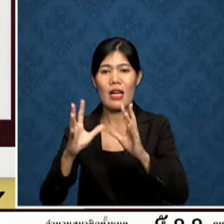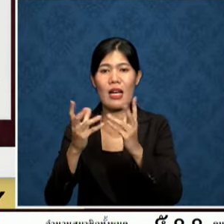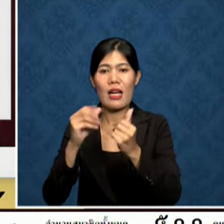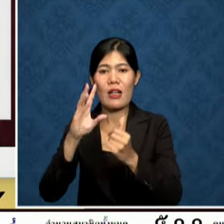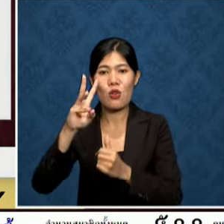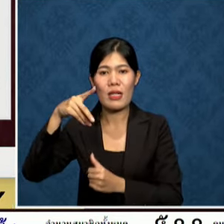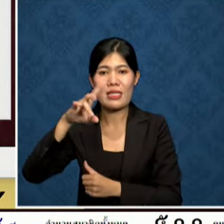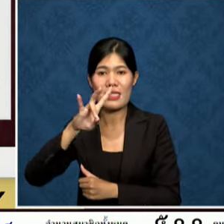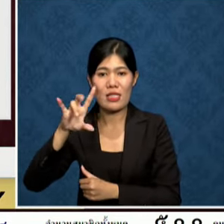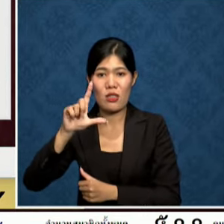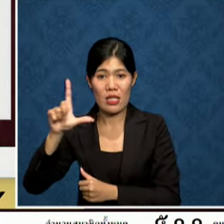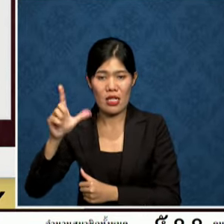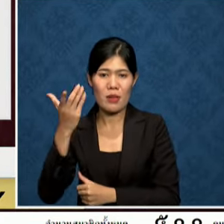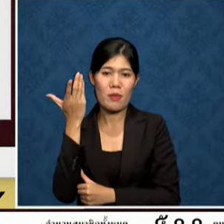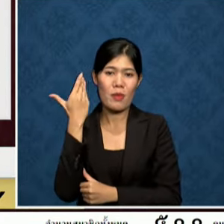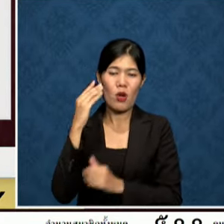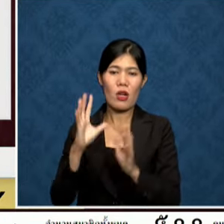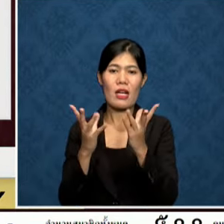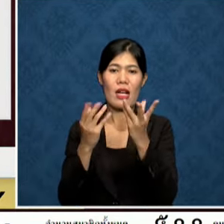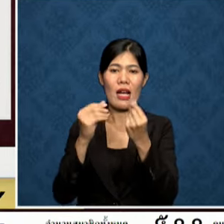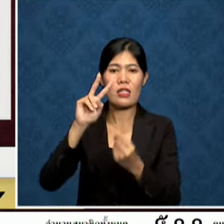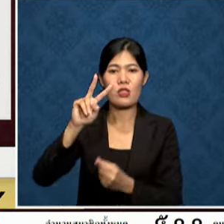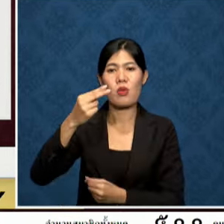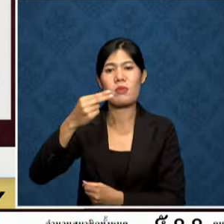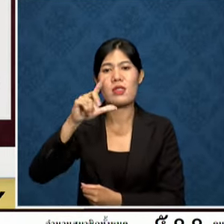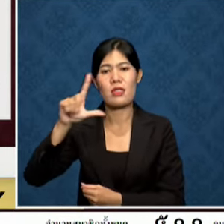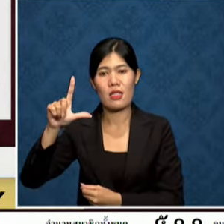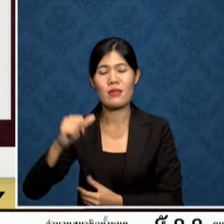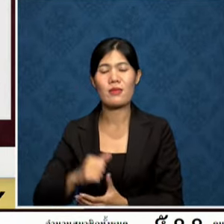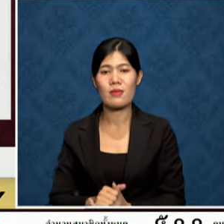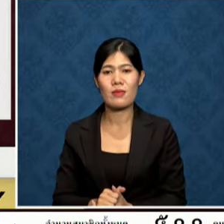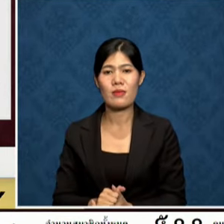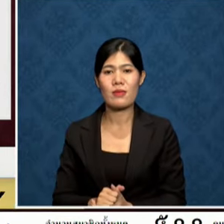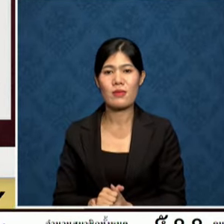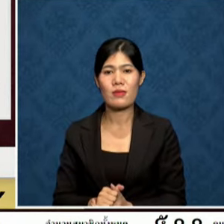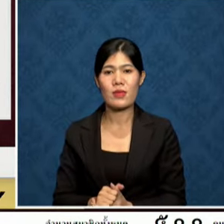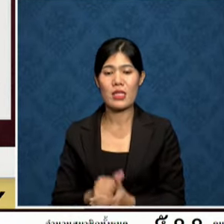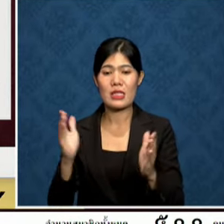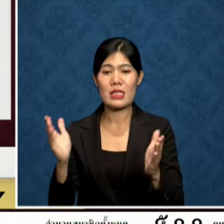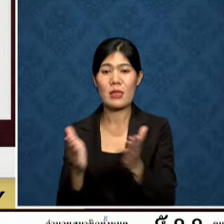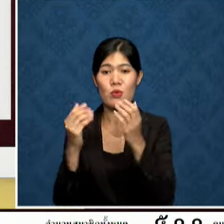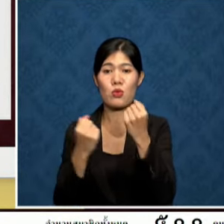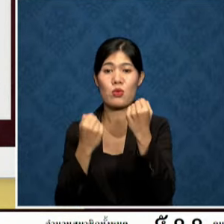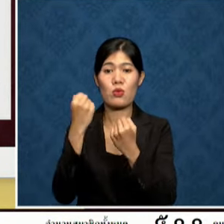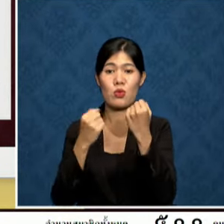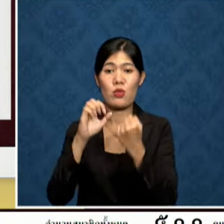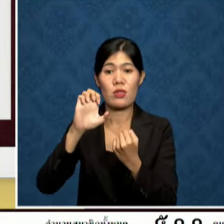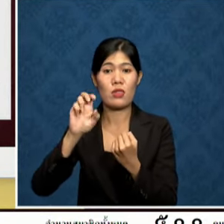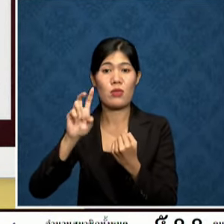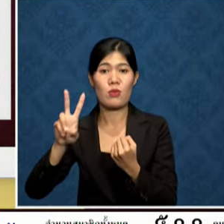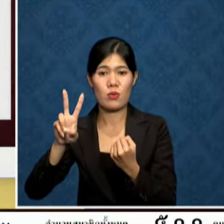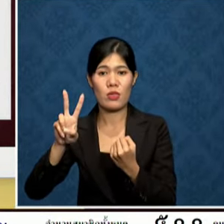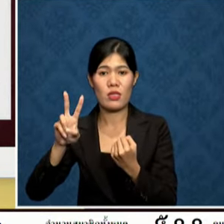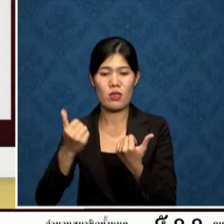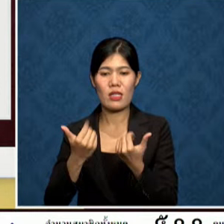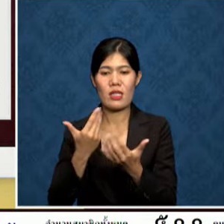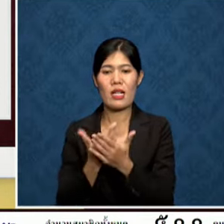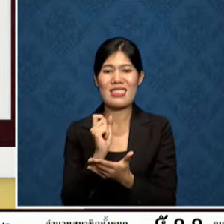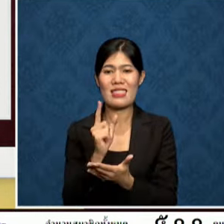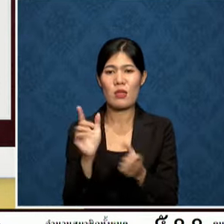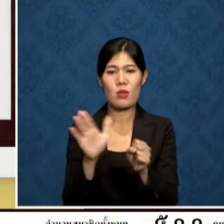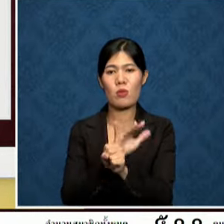ถึง 20,000กว่าล้านนะคะค่าเอ่อค่าชดเชยผู้ประกอบการตามมาตรการสนับสนุนรถ EVนะคะก็ยังจ่ายไม่ครบอยู่ดีนะคะไปปีนี้เป็นปีที่